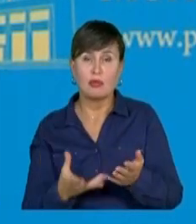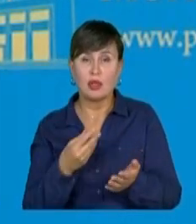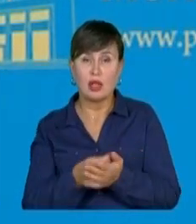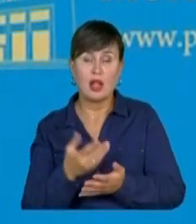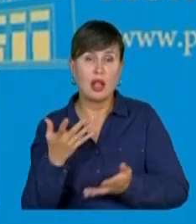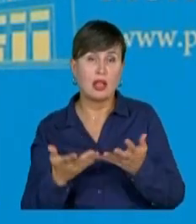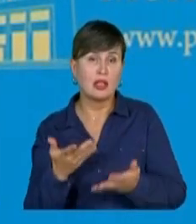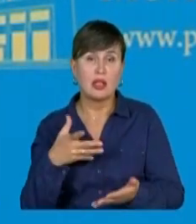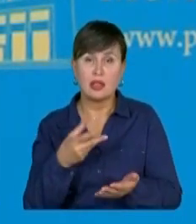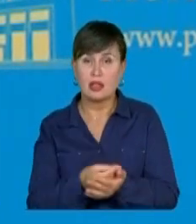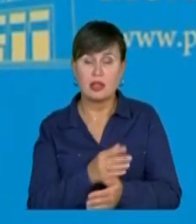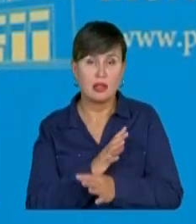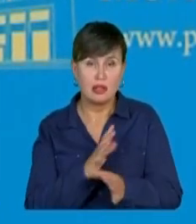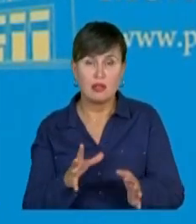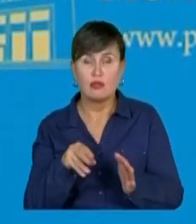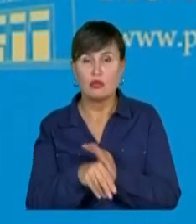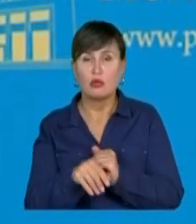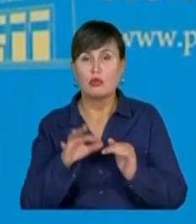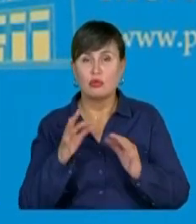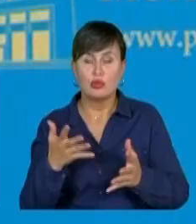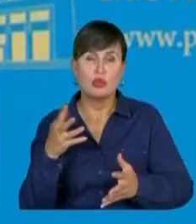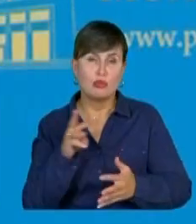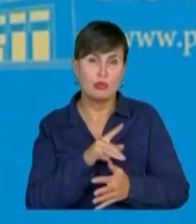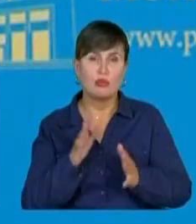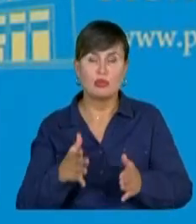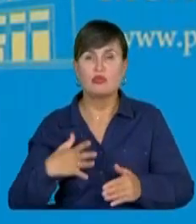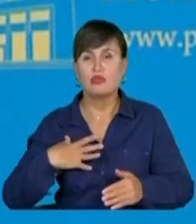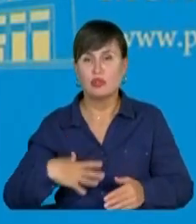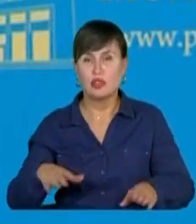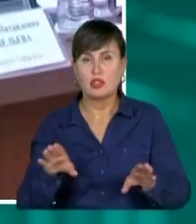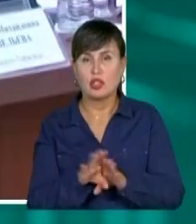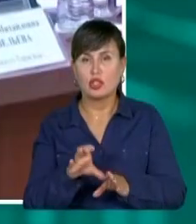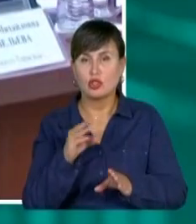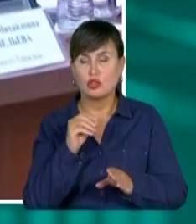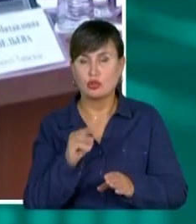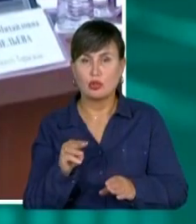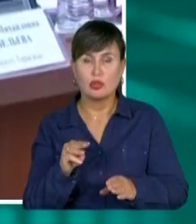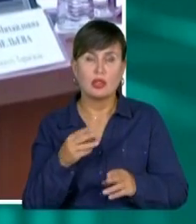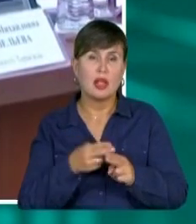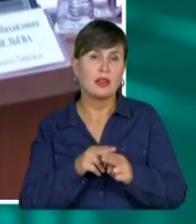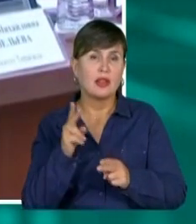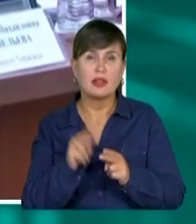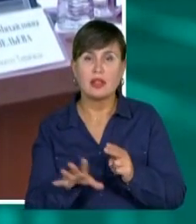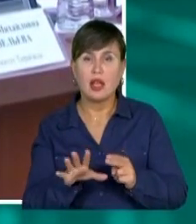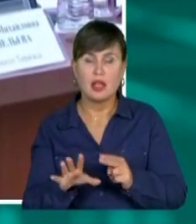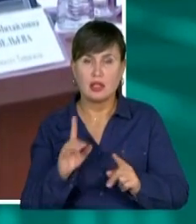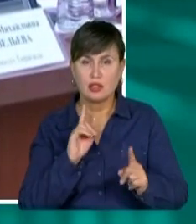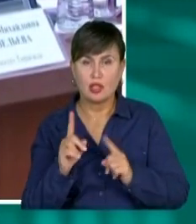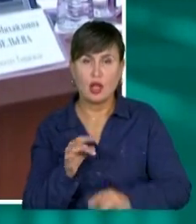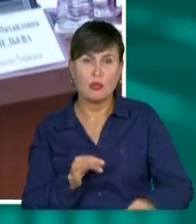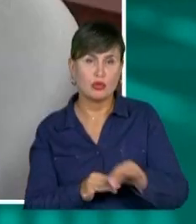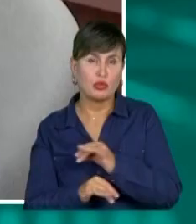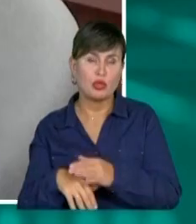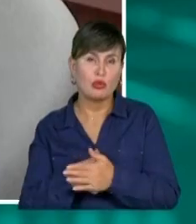не погасил, то в том случае мы будем вынуждены закрыть счета. Это не окончательное заседание по обсуждению